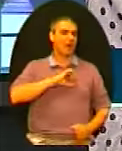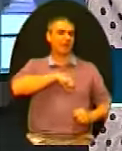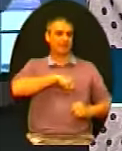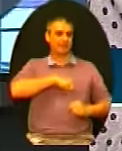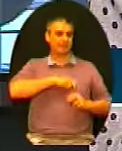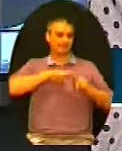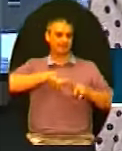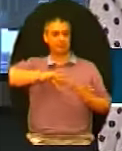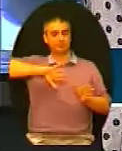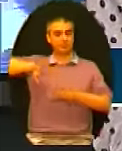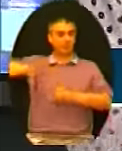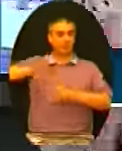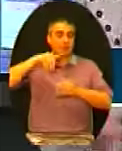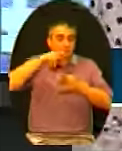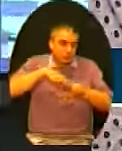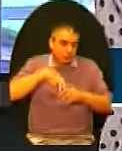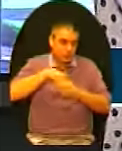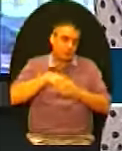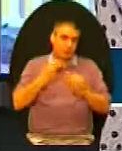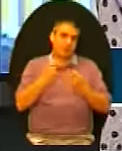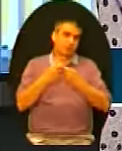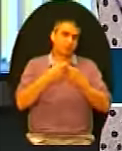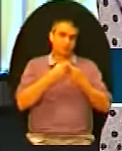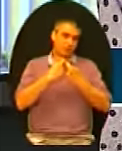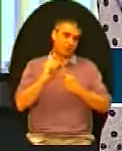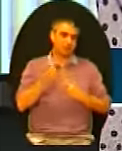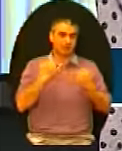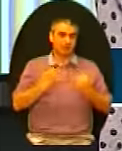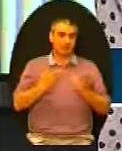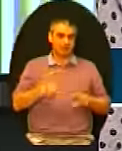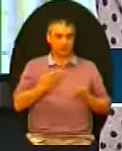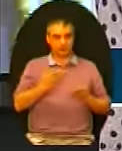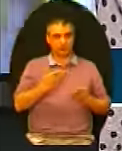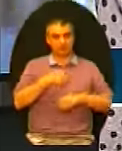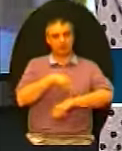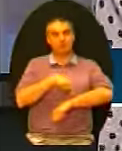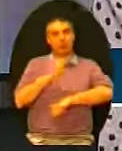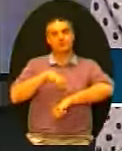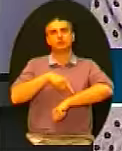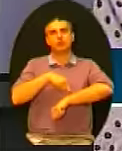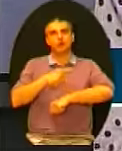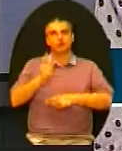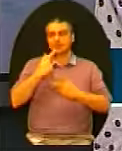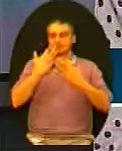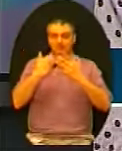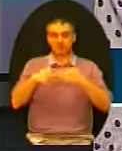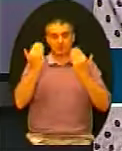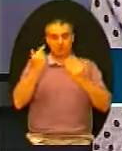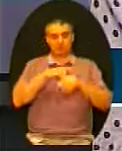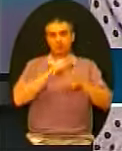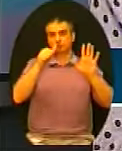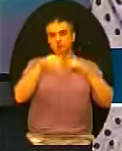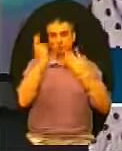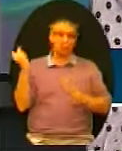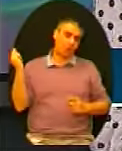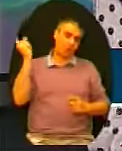האלה נשארים בחוץ, ומה שנשאר זה הדבר המשותף שיש לנו עכשיו, שזה השעות הרבות, מהספירת בוקר, מ-6